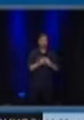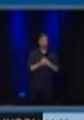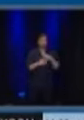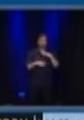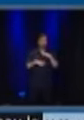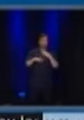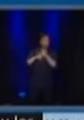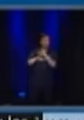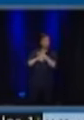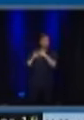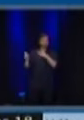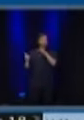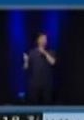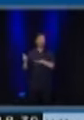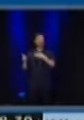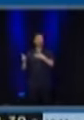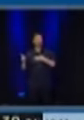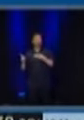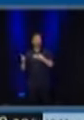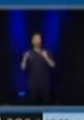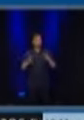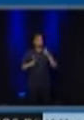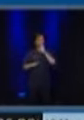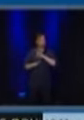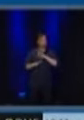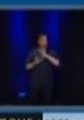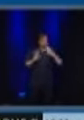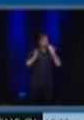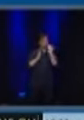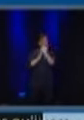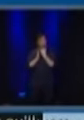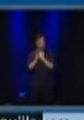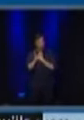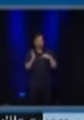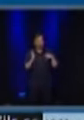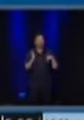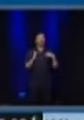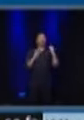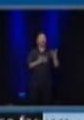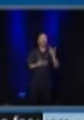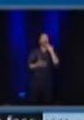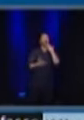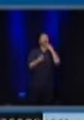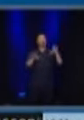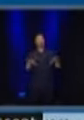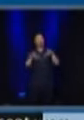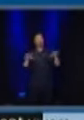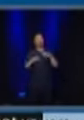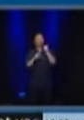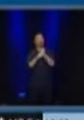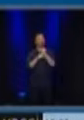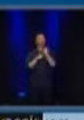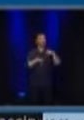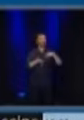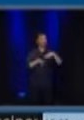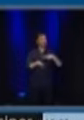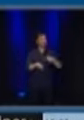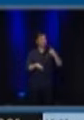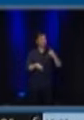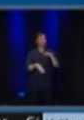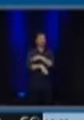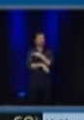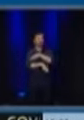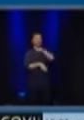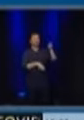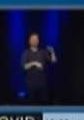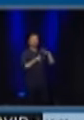Donc, la qualité de vie avec la nouvelle convention collective là, va améliorer aussi la situation dans les